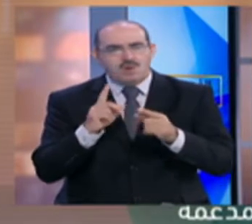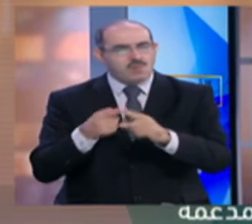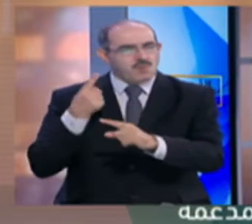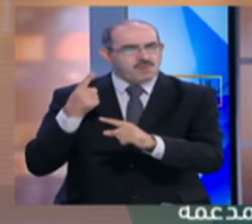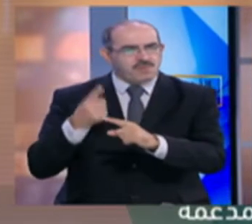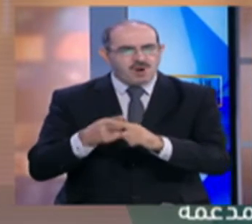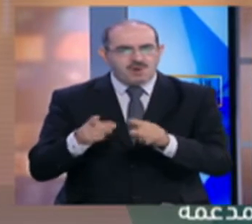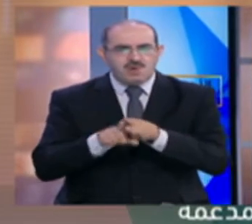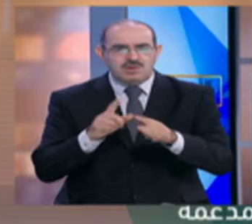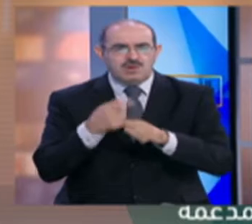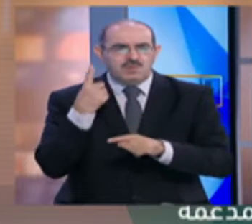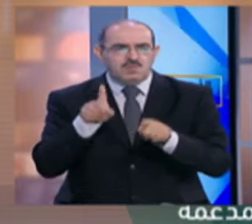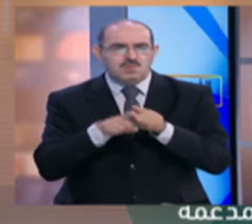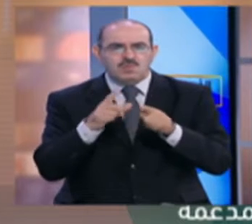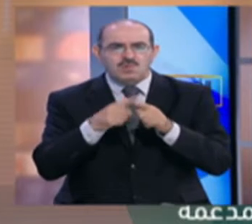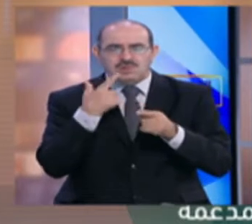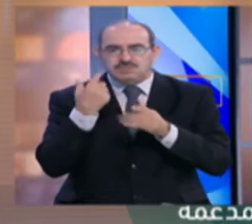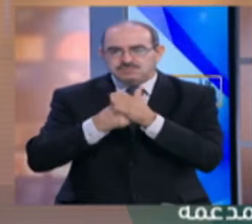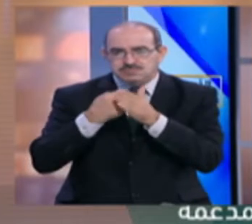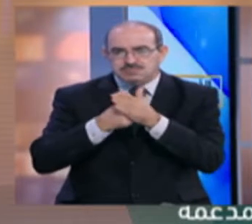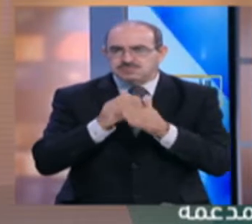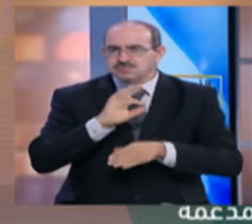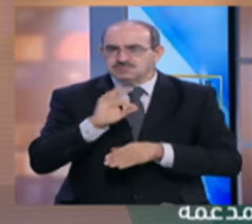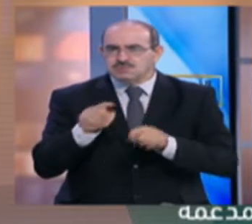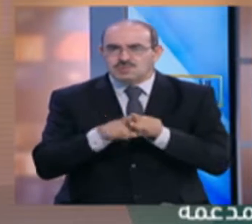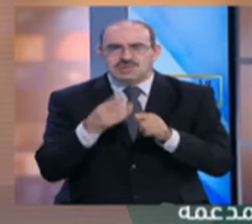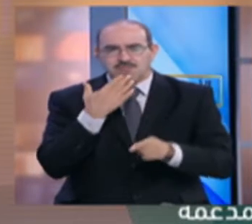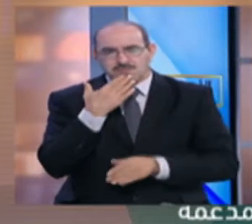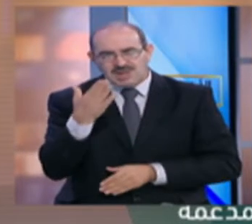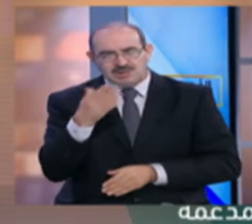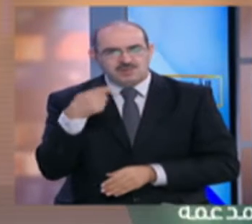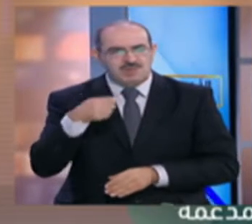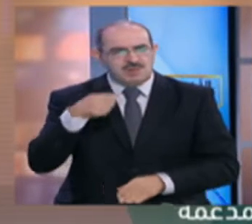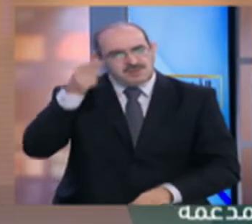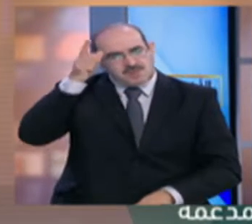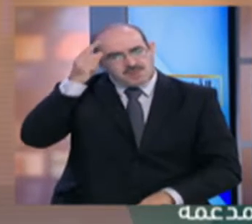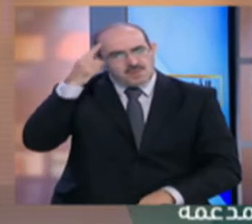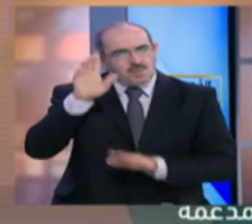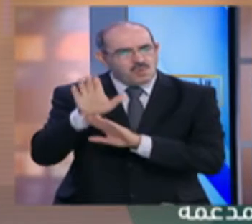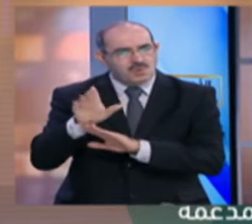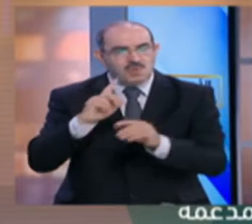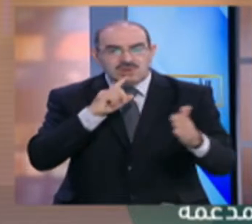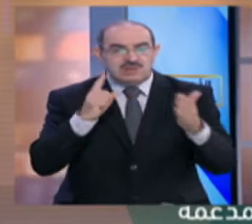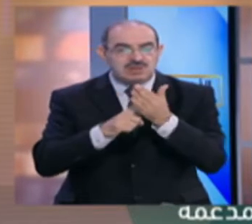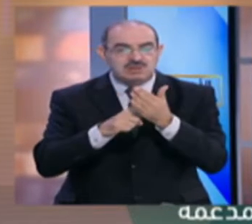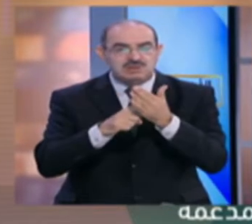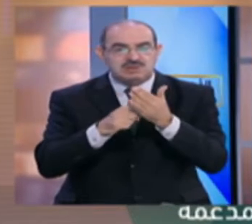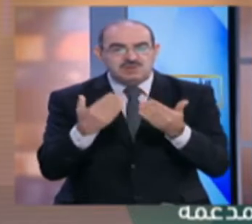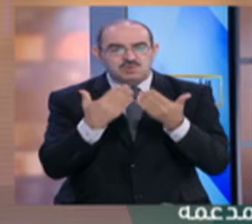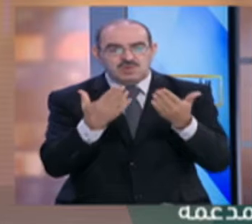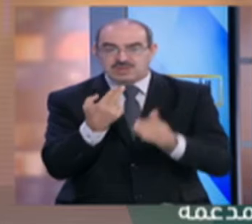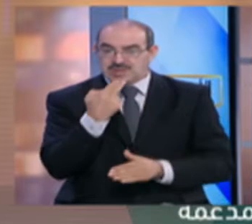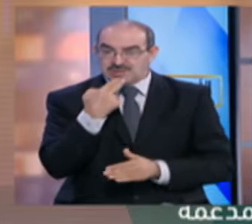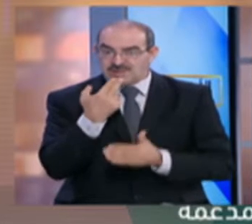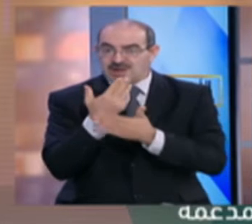ما مشى حتى المسؤول الأول تاع البلاد وهو مشكور سيد رئيس الجمهورية وخذ وعطى امتيازات لهذه